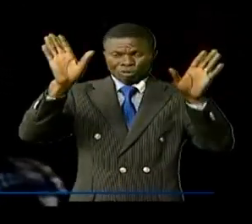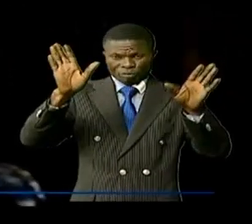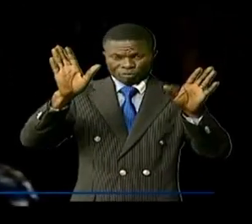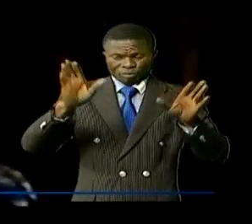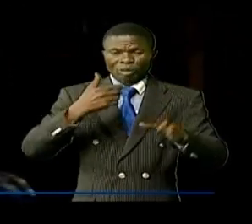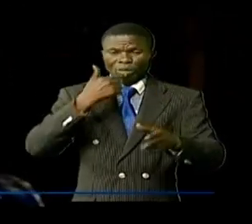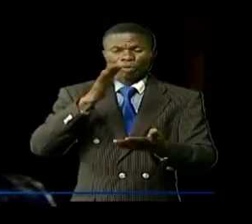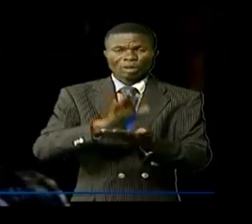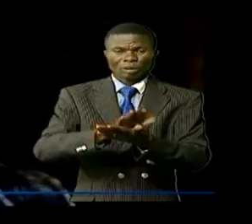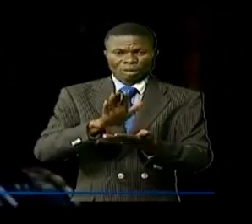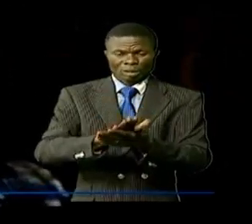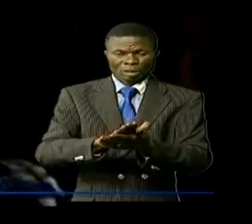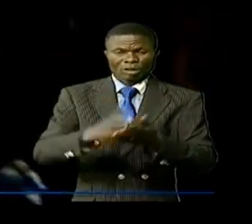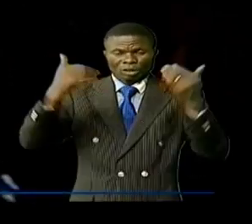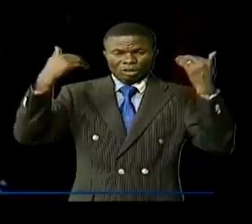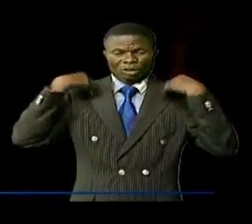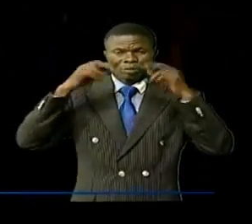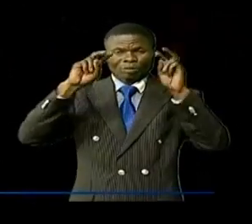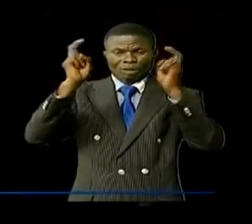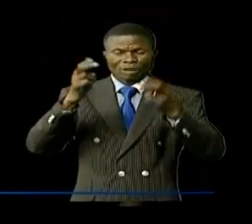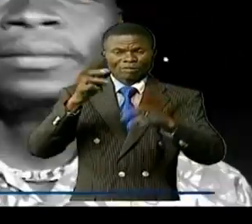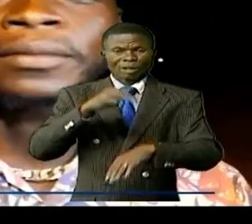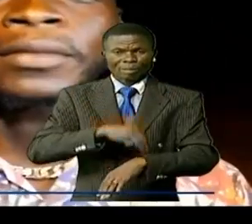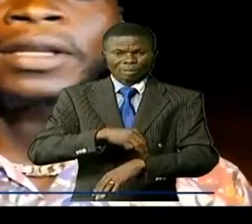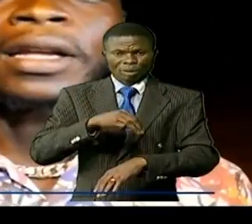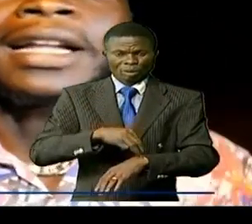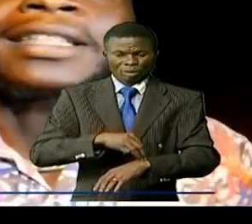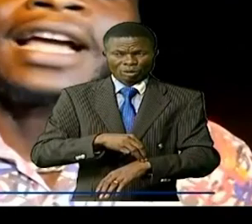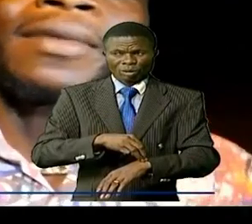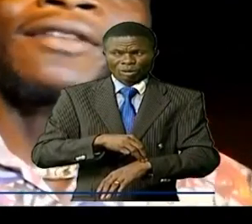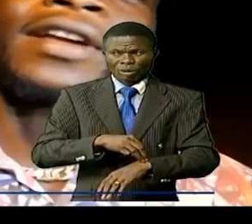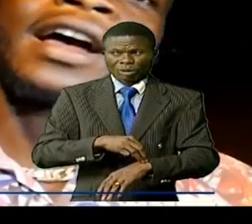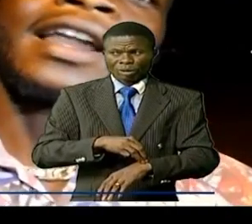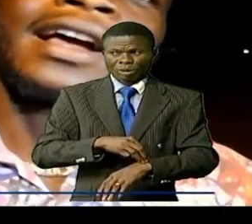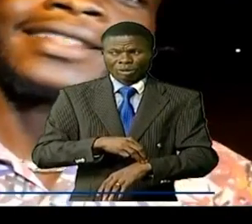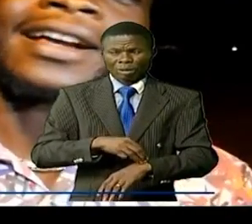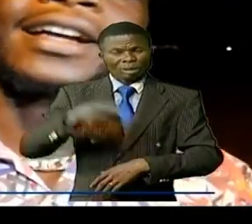vivement le maire de la ville de Matadi.